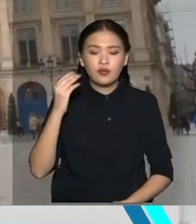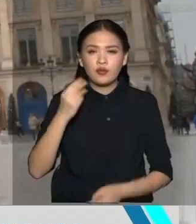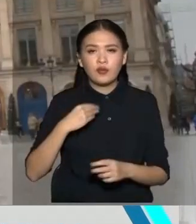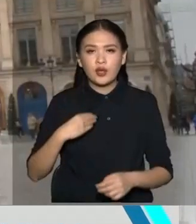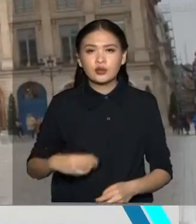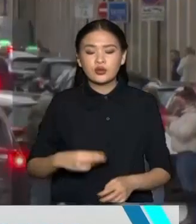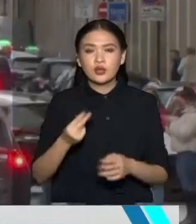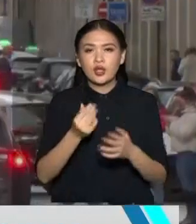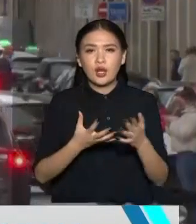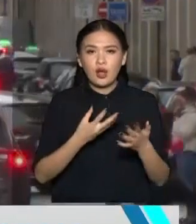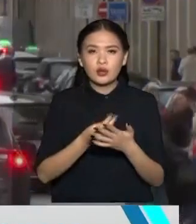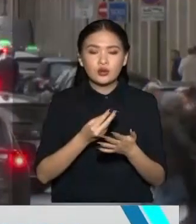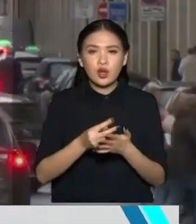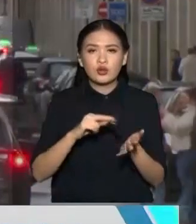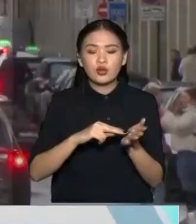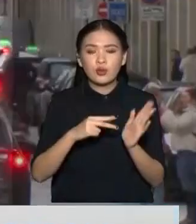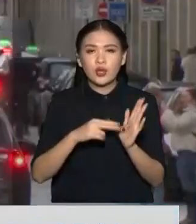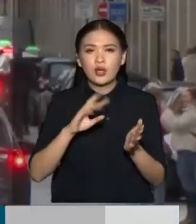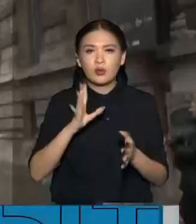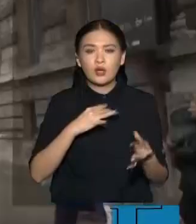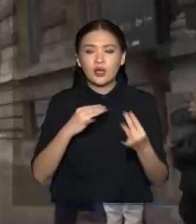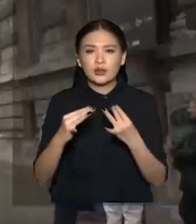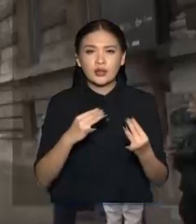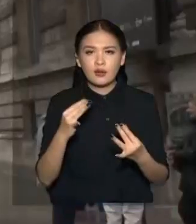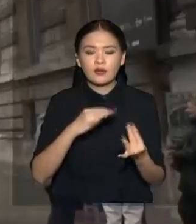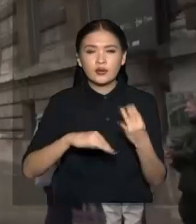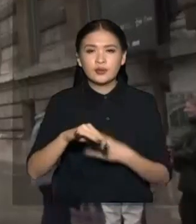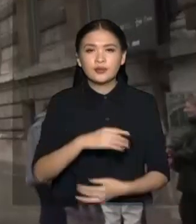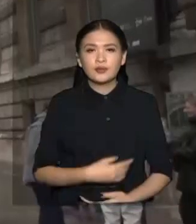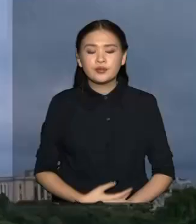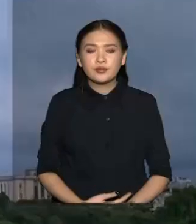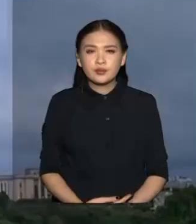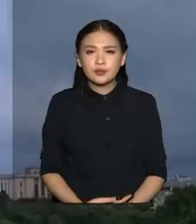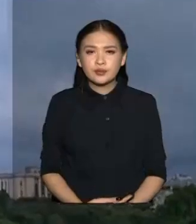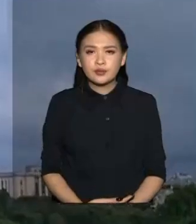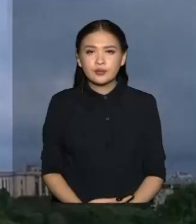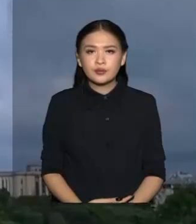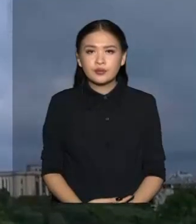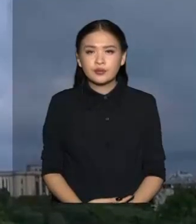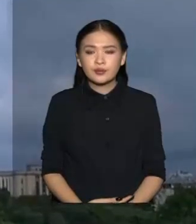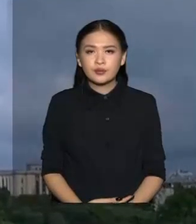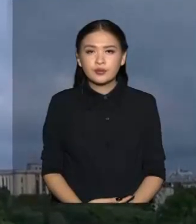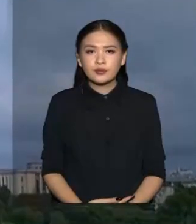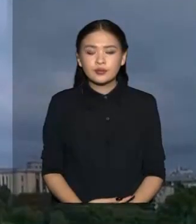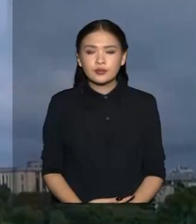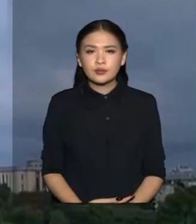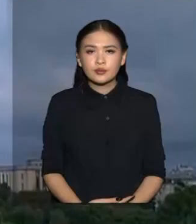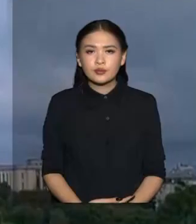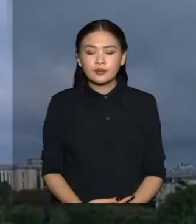жүздесіп инвестициялық жобаларды талқылайды. Асылбек Тойбек және Асылбек Құспан, Әнуар Әбілда, Жібек жолы, Париж.